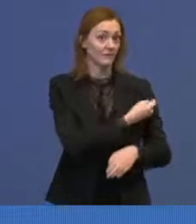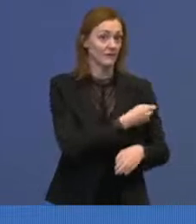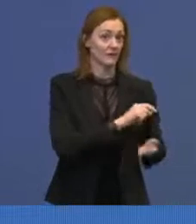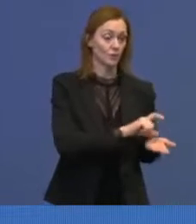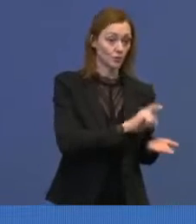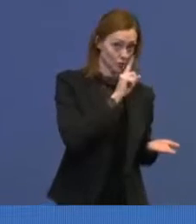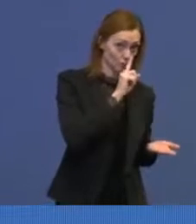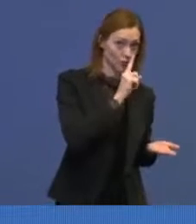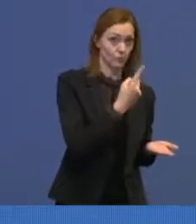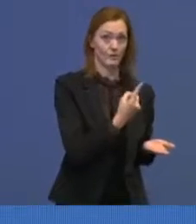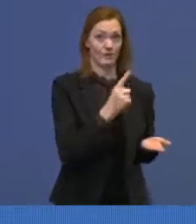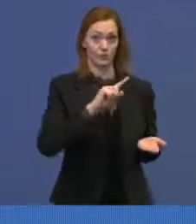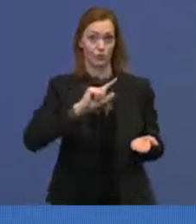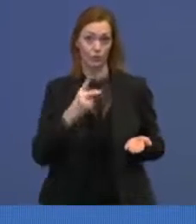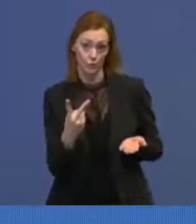oo dhaafay ilaa